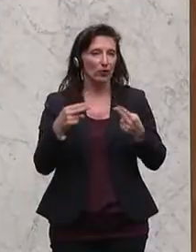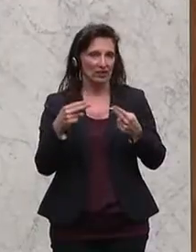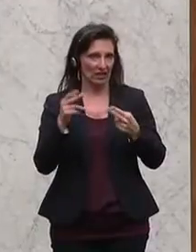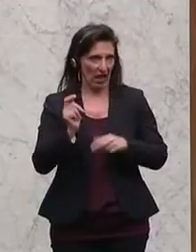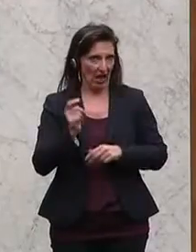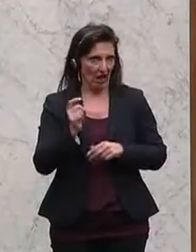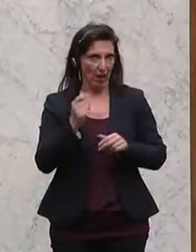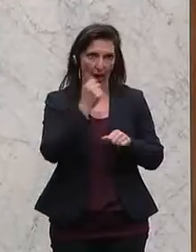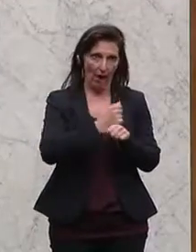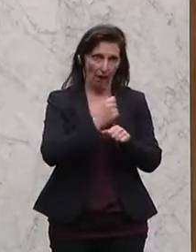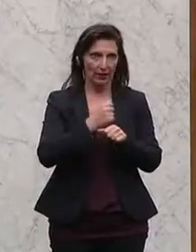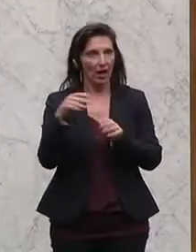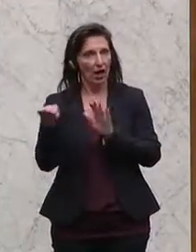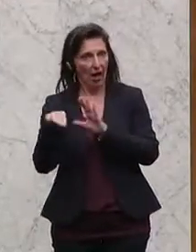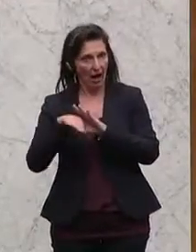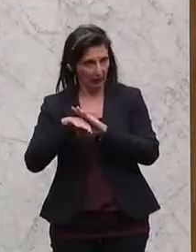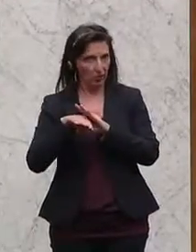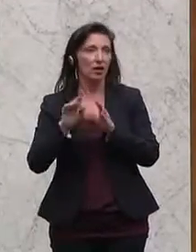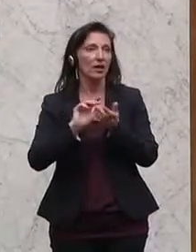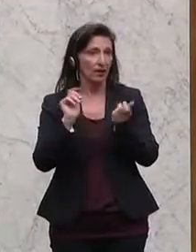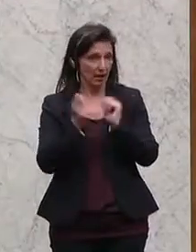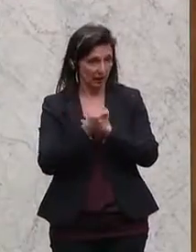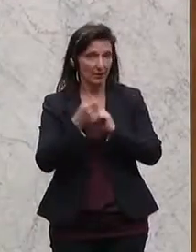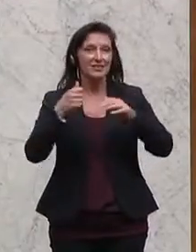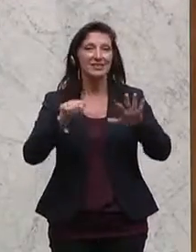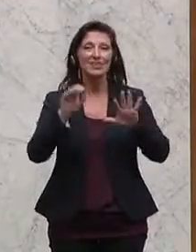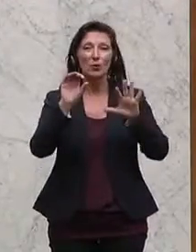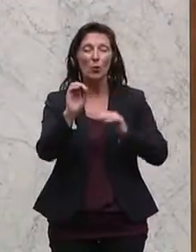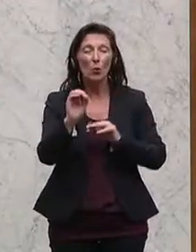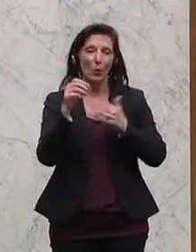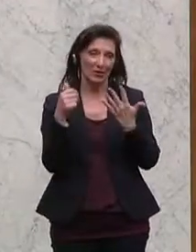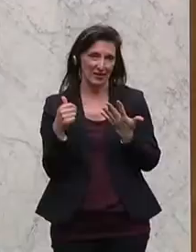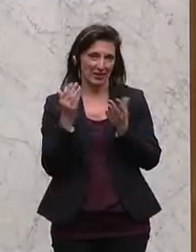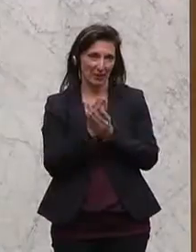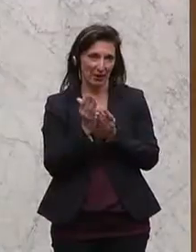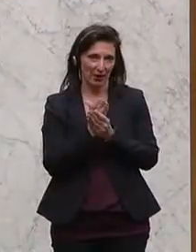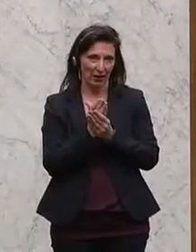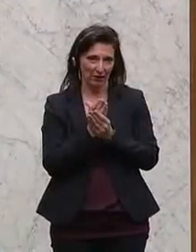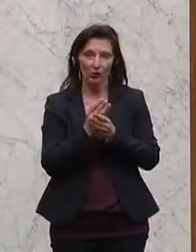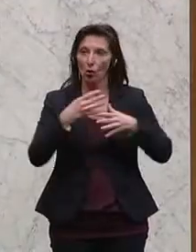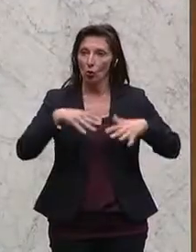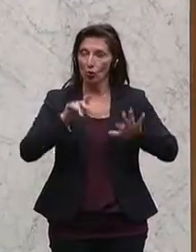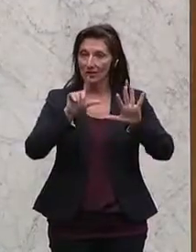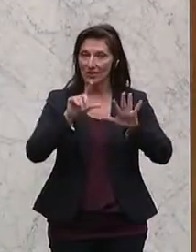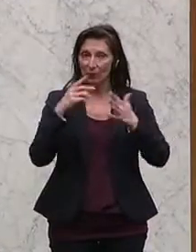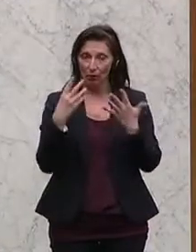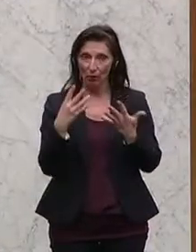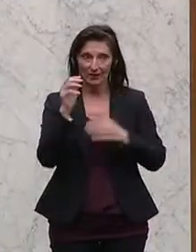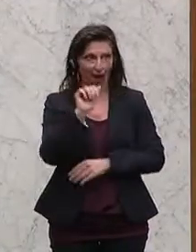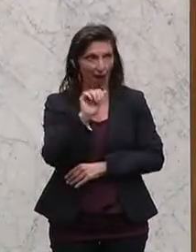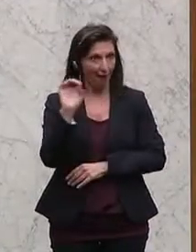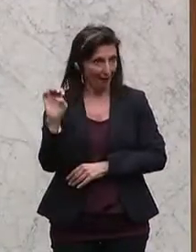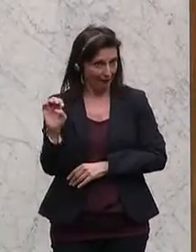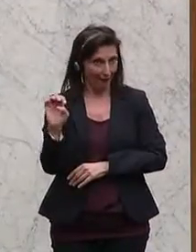Ausgleichszulage zu streichen. 16.06 der Beilagen und 1997 AE